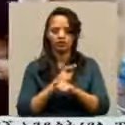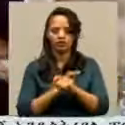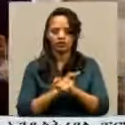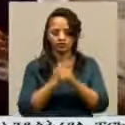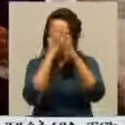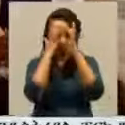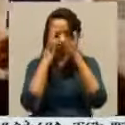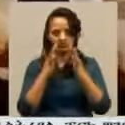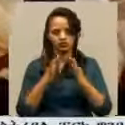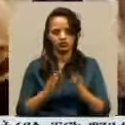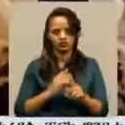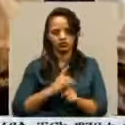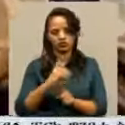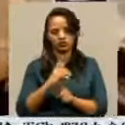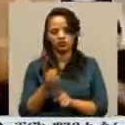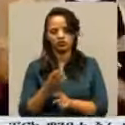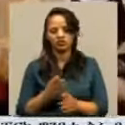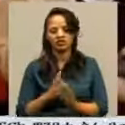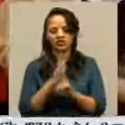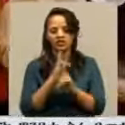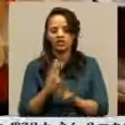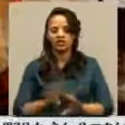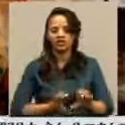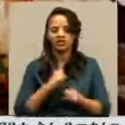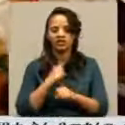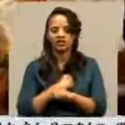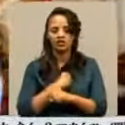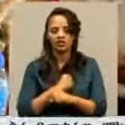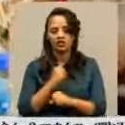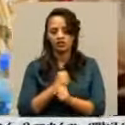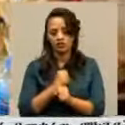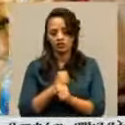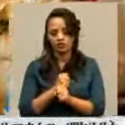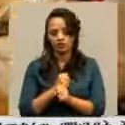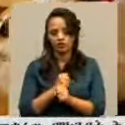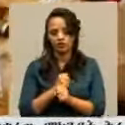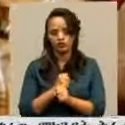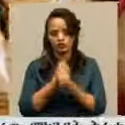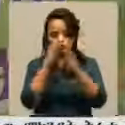ተቆርጦለት ወጥ በሆነ መልኩ እንዲከበር ለማድረግ ስራዎች እንደሚሰሩ በመድረኩ ተገልጿል።